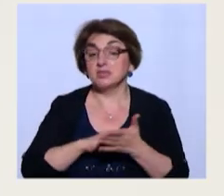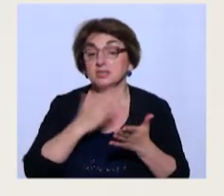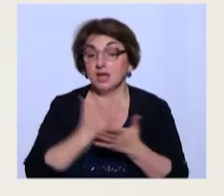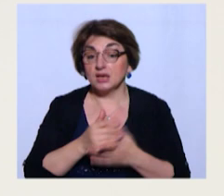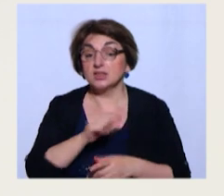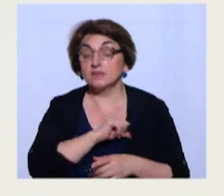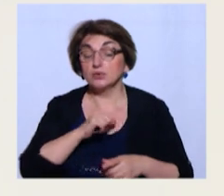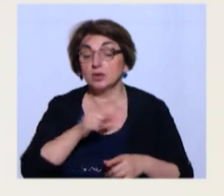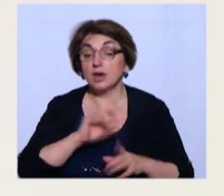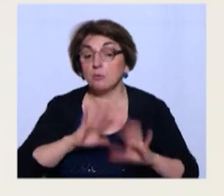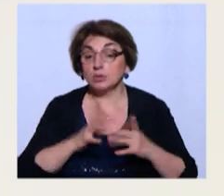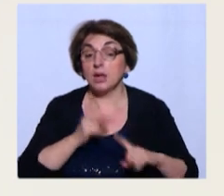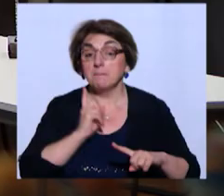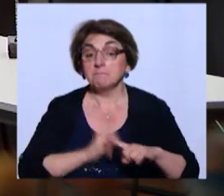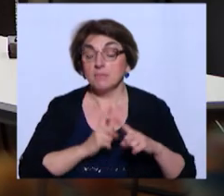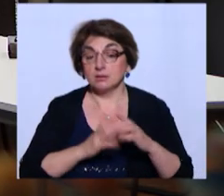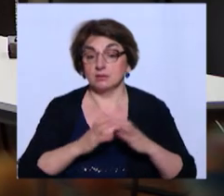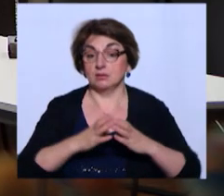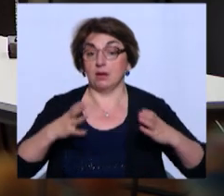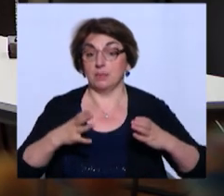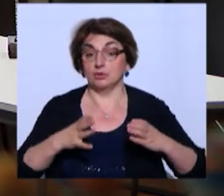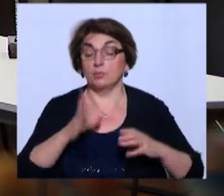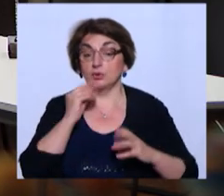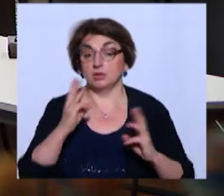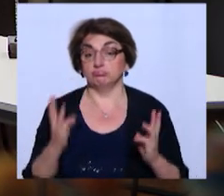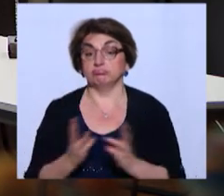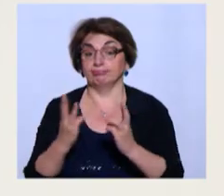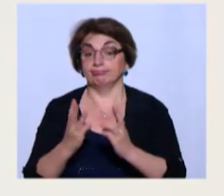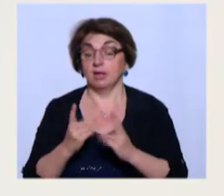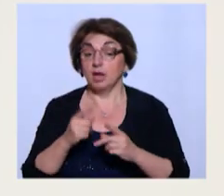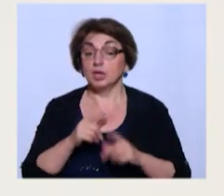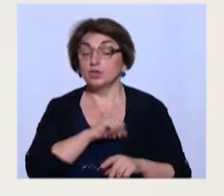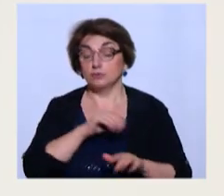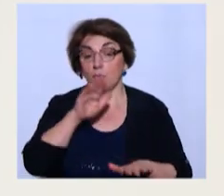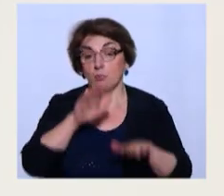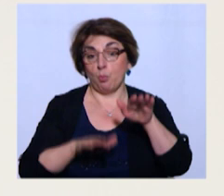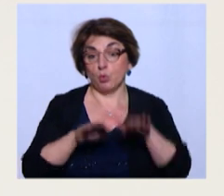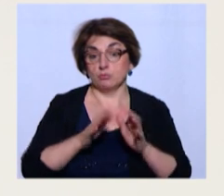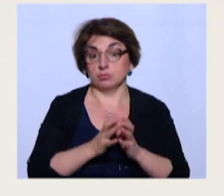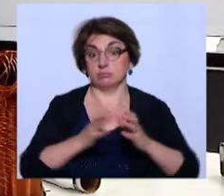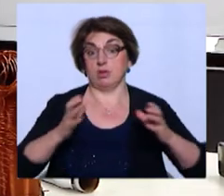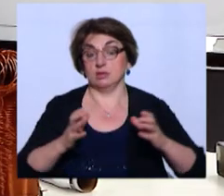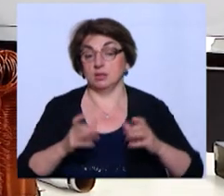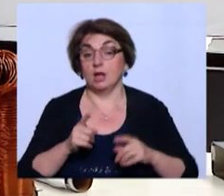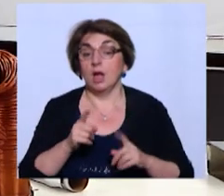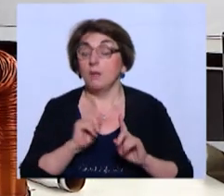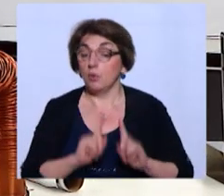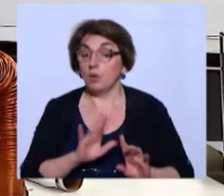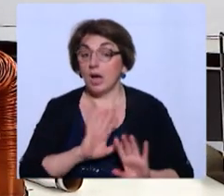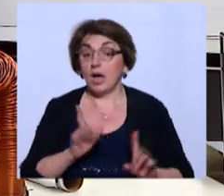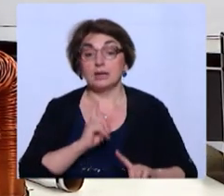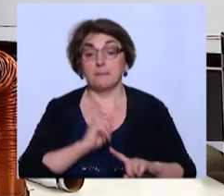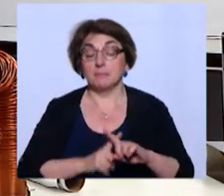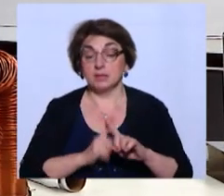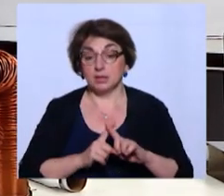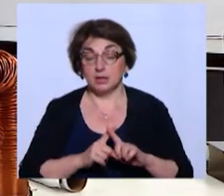გამოწვეულია იმით, რომ მეტალი გაფართოვდა მისი გახურებისას და შესაბამისად ის მოცულობაშიც გაიზარდა. რაც შეეხება